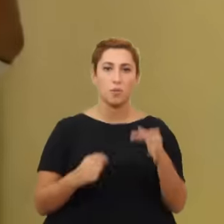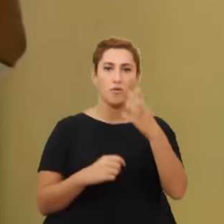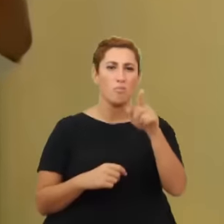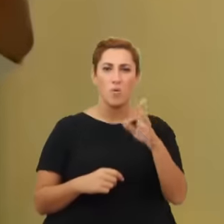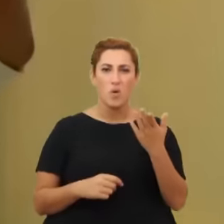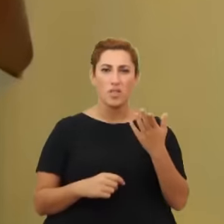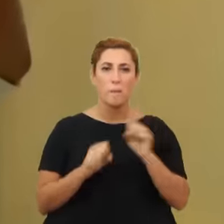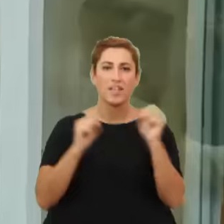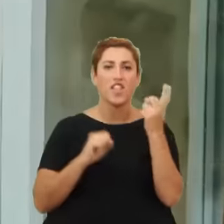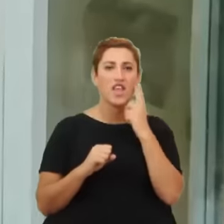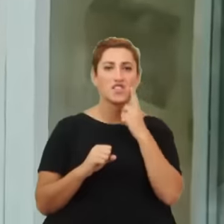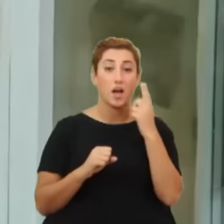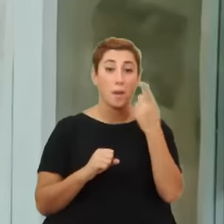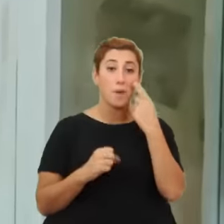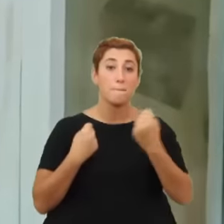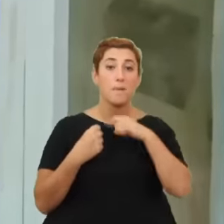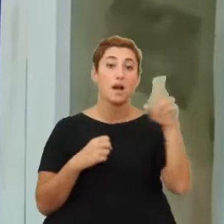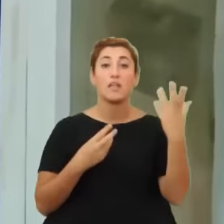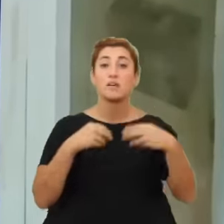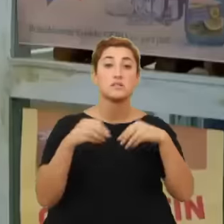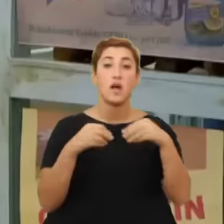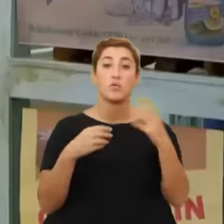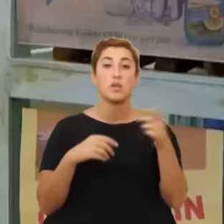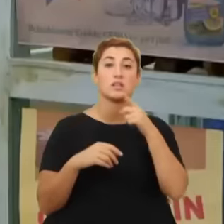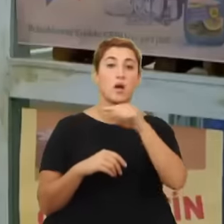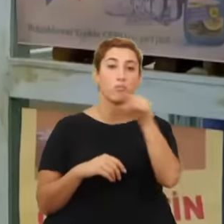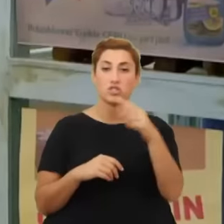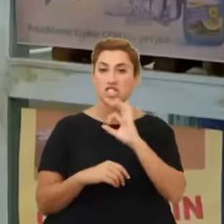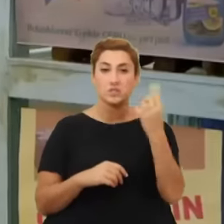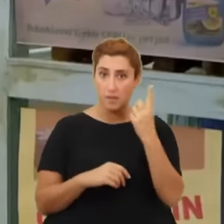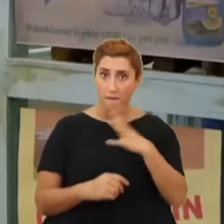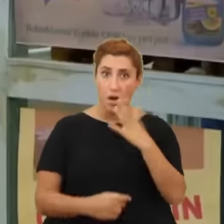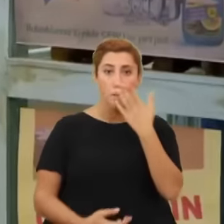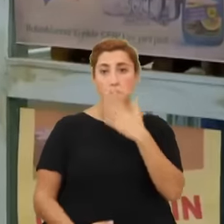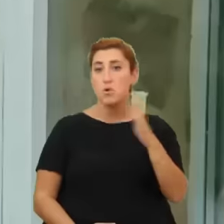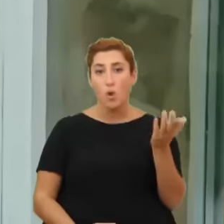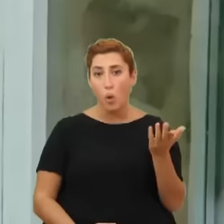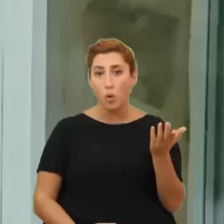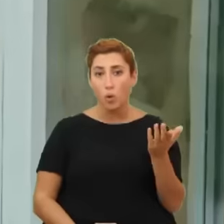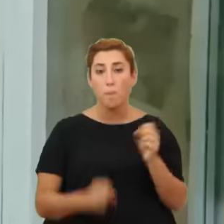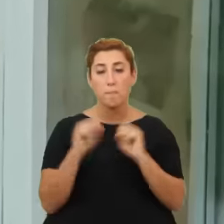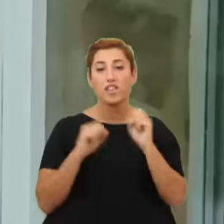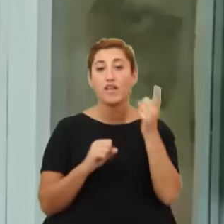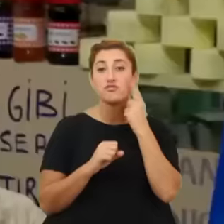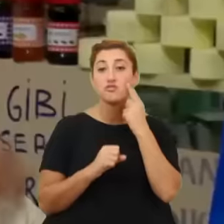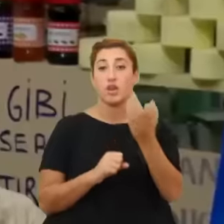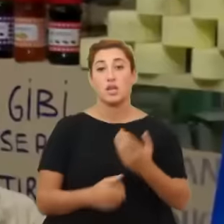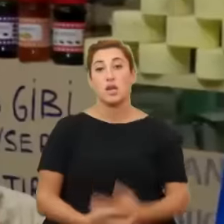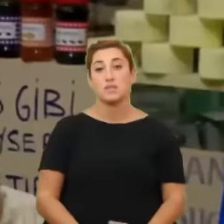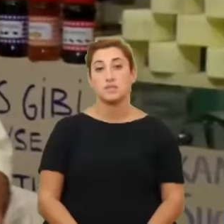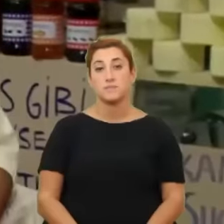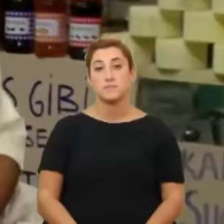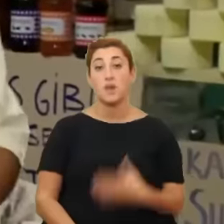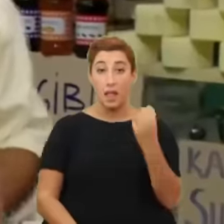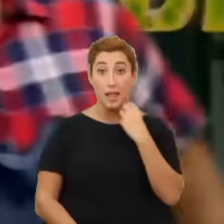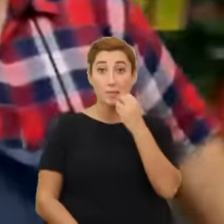O ne be? Patlıyor şeker. Bak markette neler satırlar. Sende bunlardan hiç bir tanesi var mı? Yok. Patlıyor şeker.